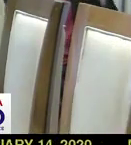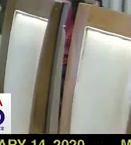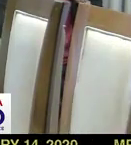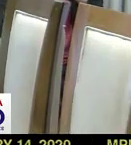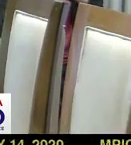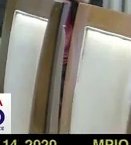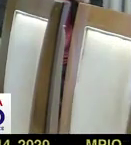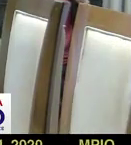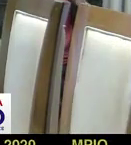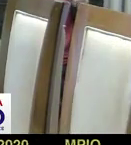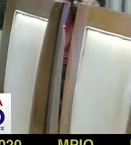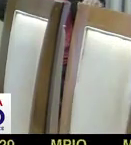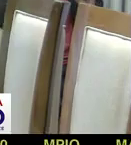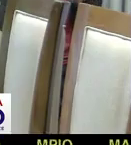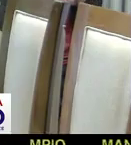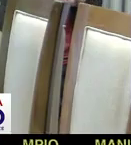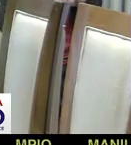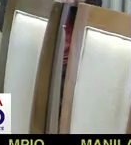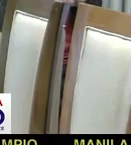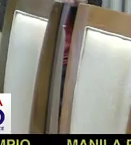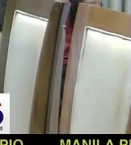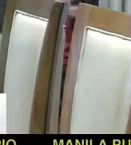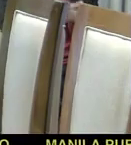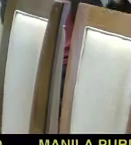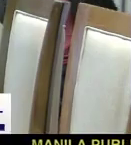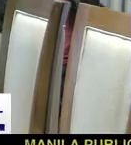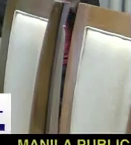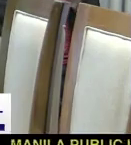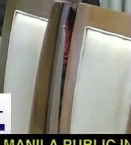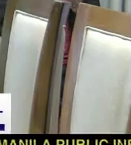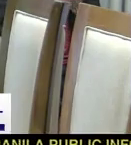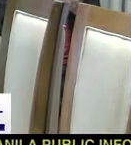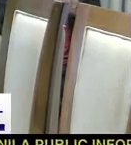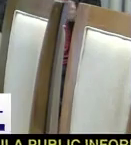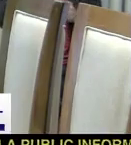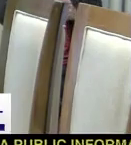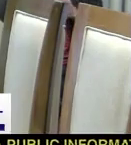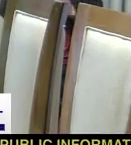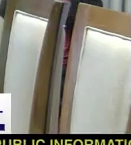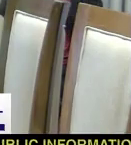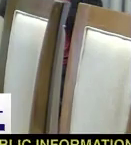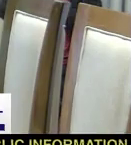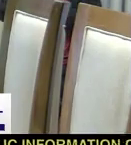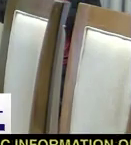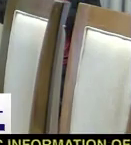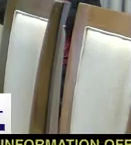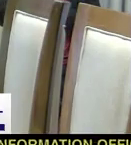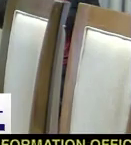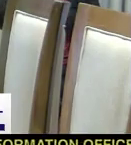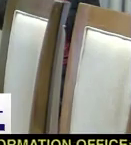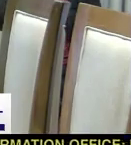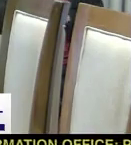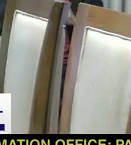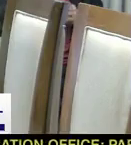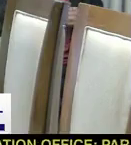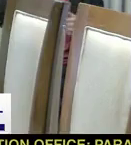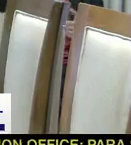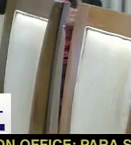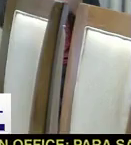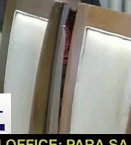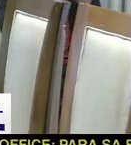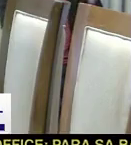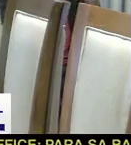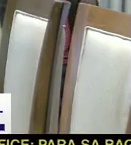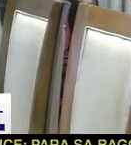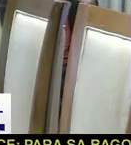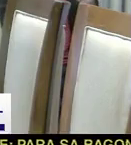Oy, ate. Yes. Dadali mo ba si ex-boyfriend mo? Oh, ngayon, husband na.